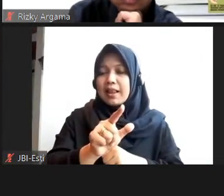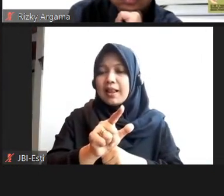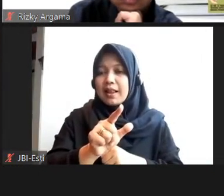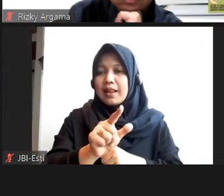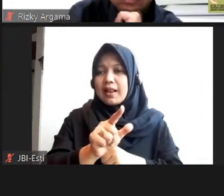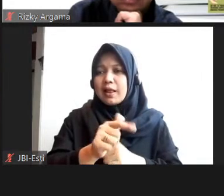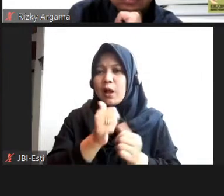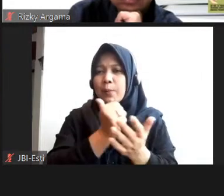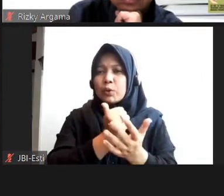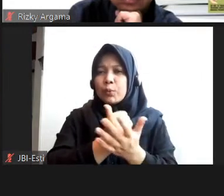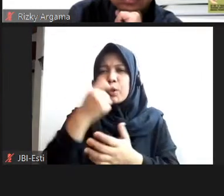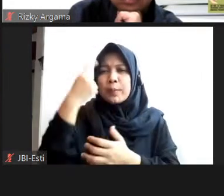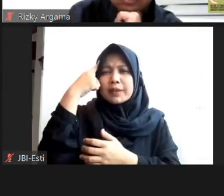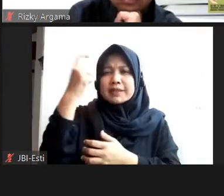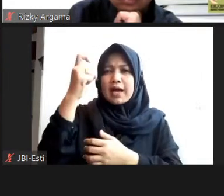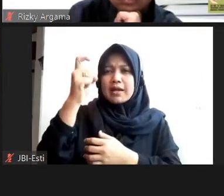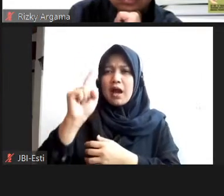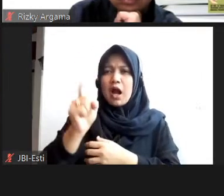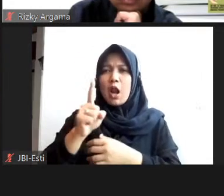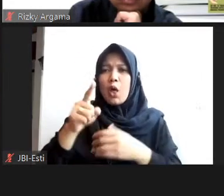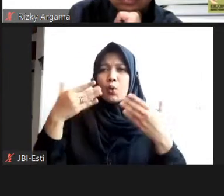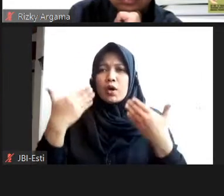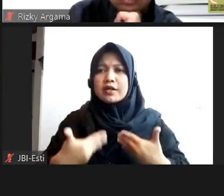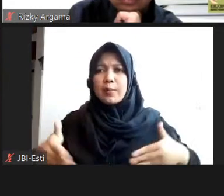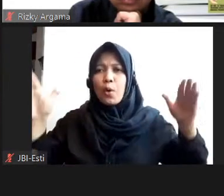percaya bahwa demokrasi itu perlu